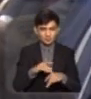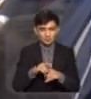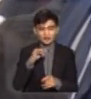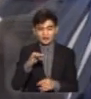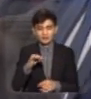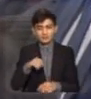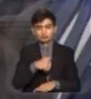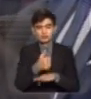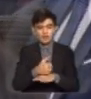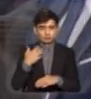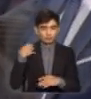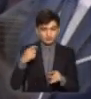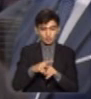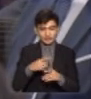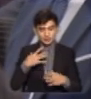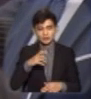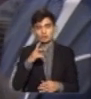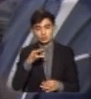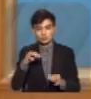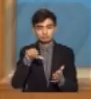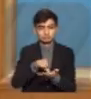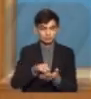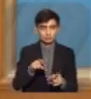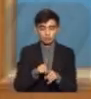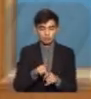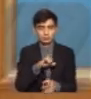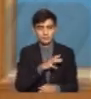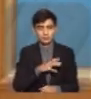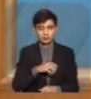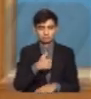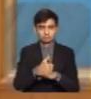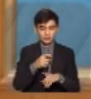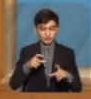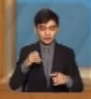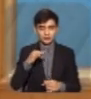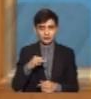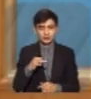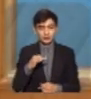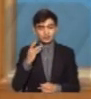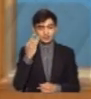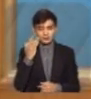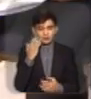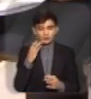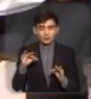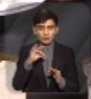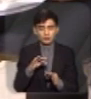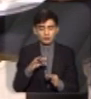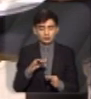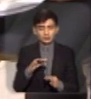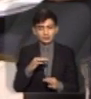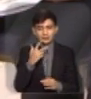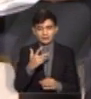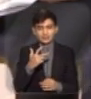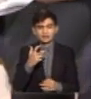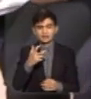высокопоставленными чиновниками, хотя такие и были в числе заявителей. При этом резервистов часто сравнивают с легендарными